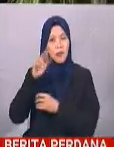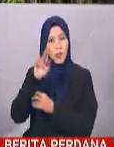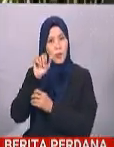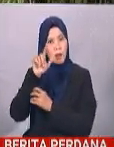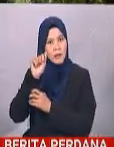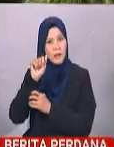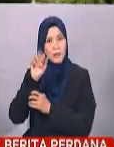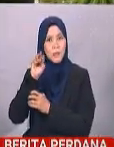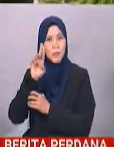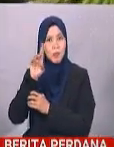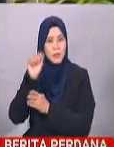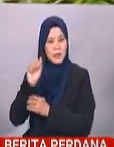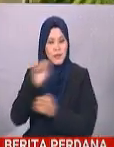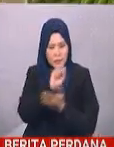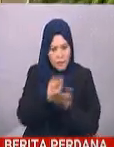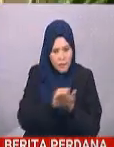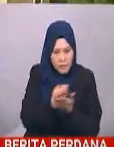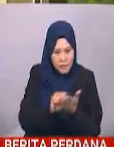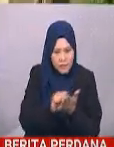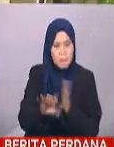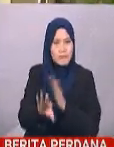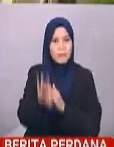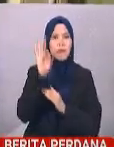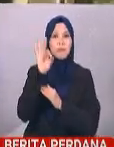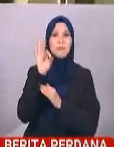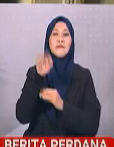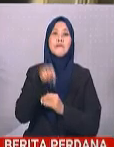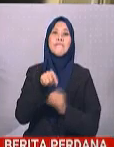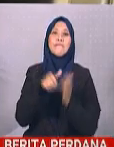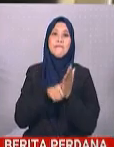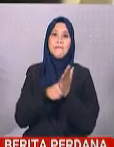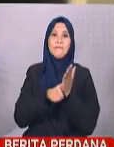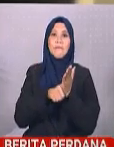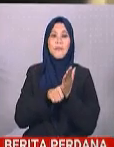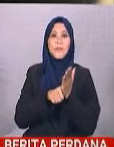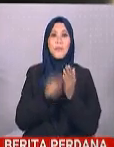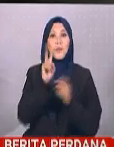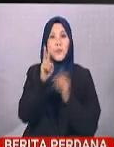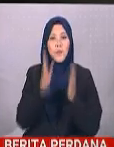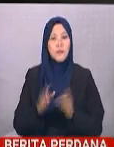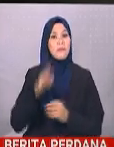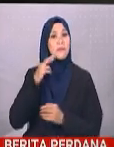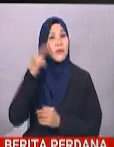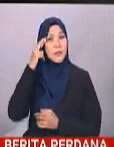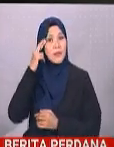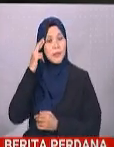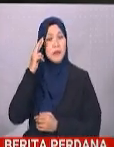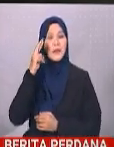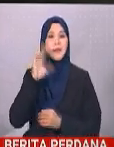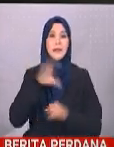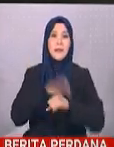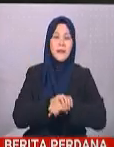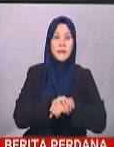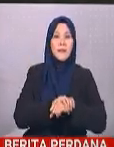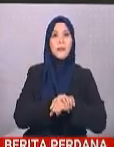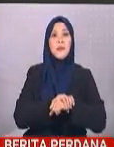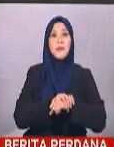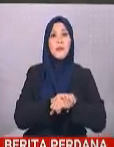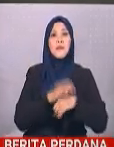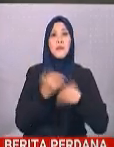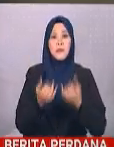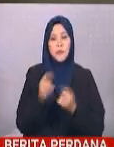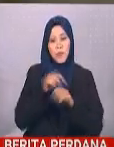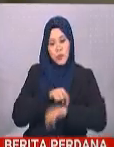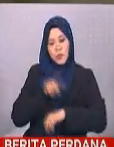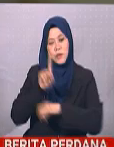siasat Andrew dapat II salah seorang daripada mereka politik ada dua remaja lelaki itu ditahan di ma mendin pada pukul